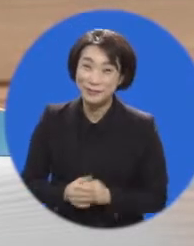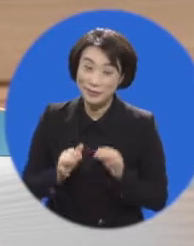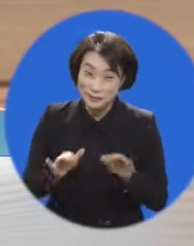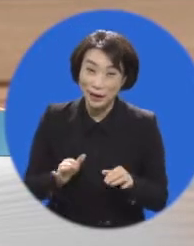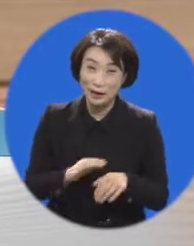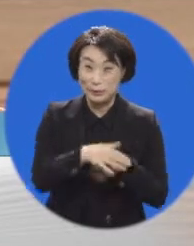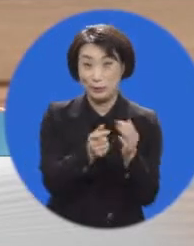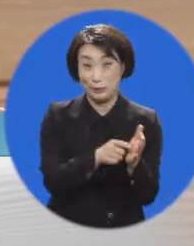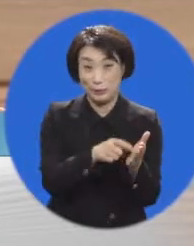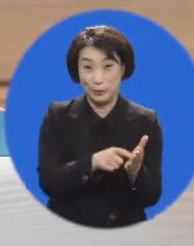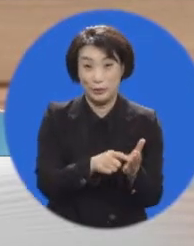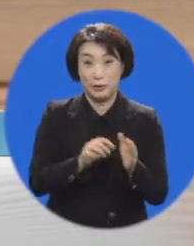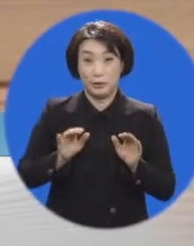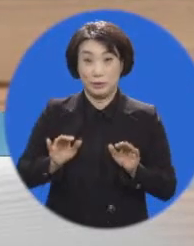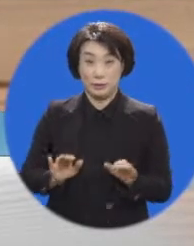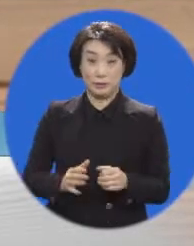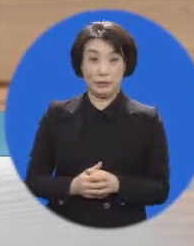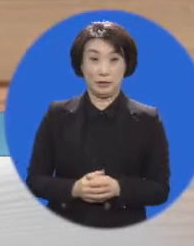했는데,